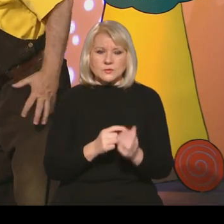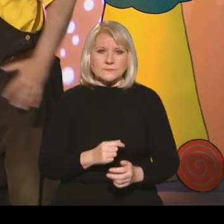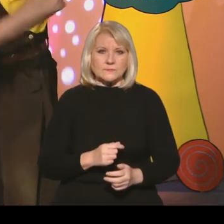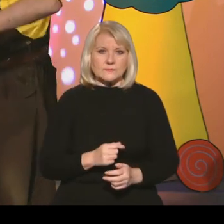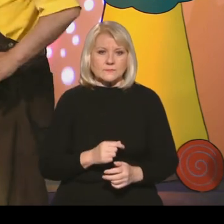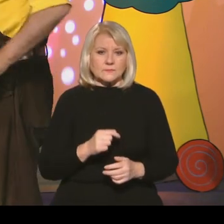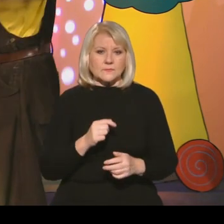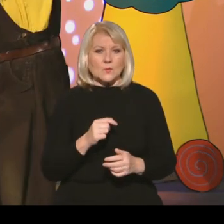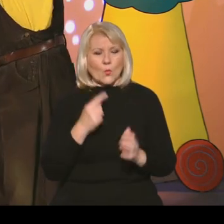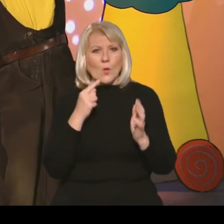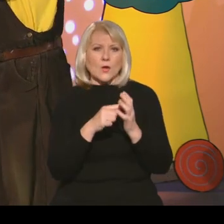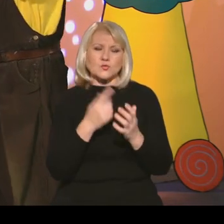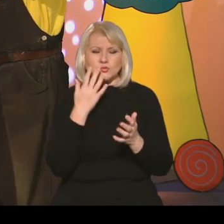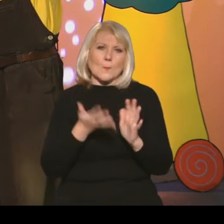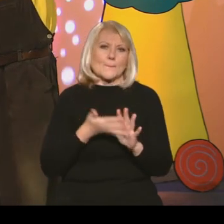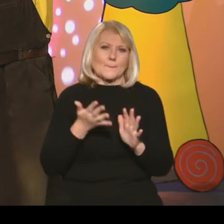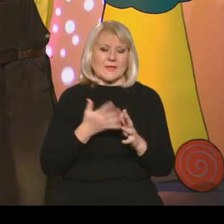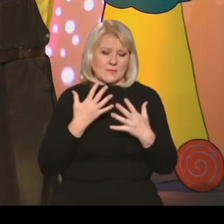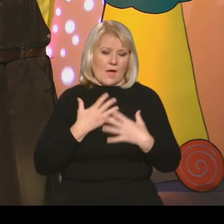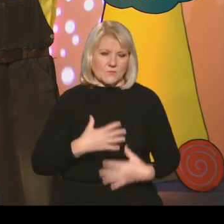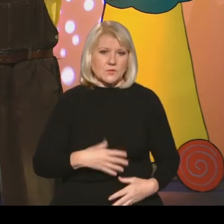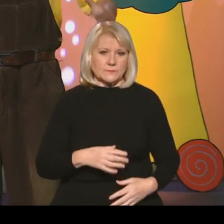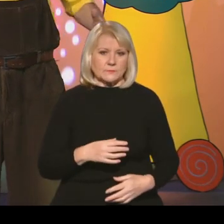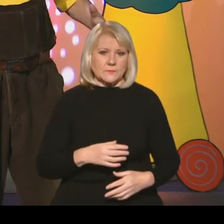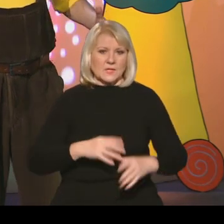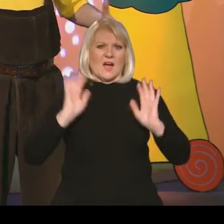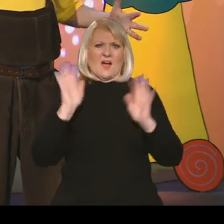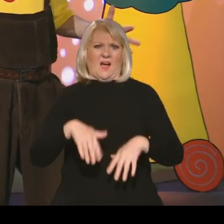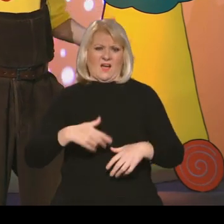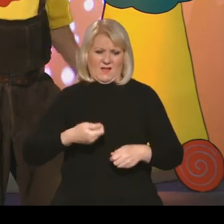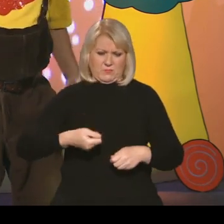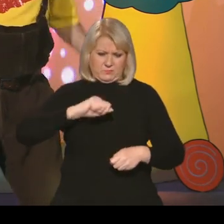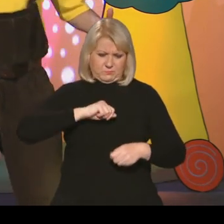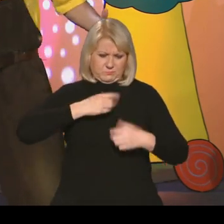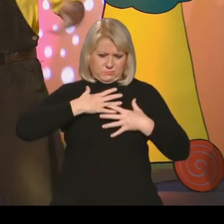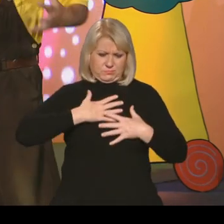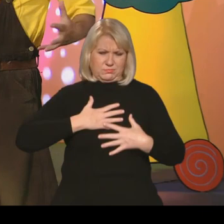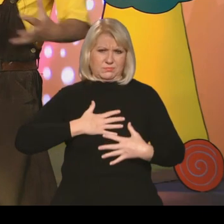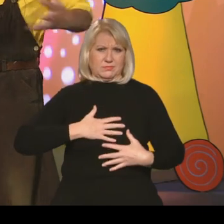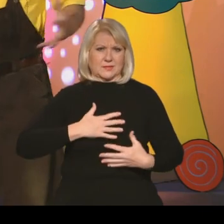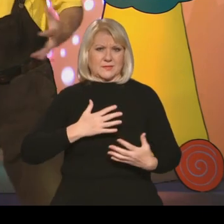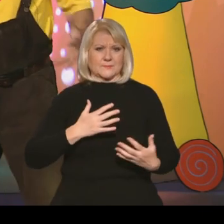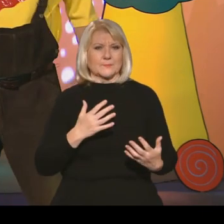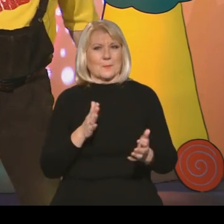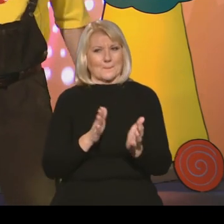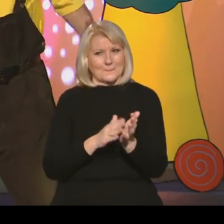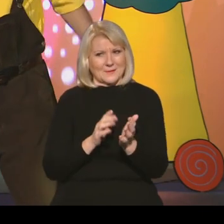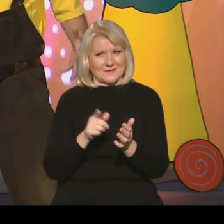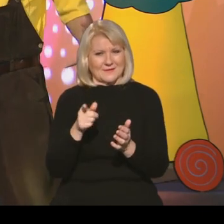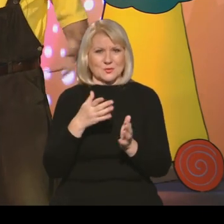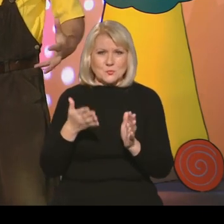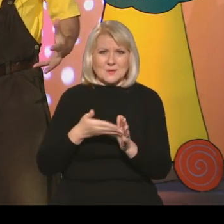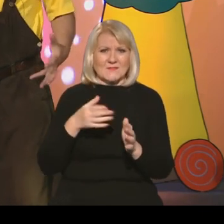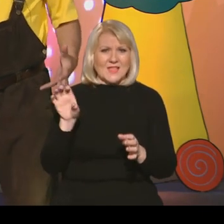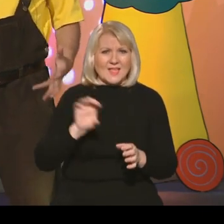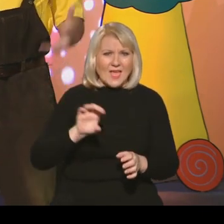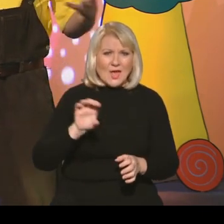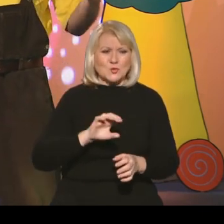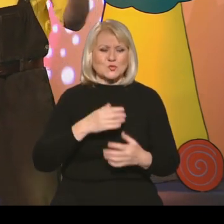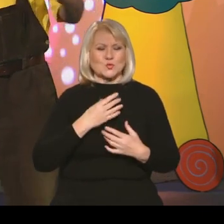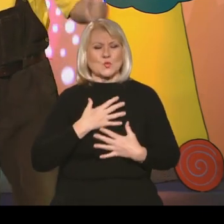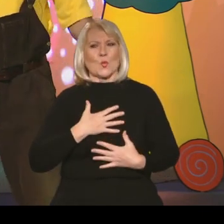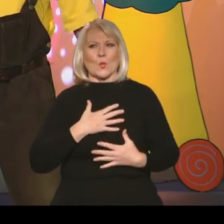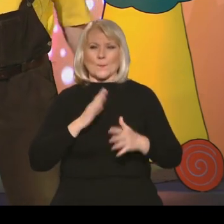se ušpiním. No, takhle. Jo. Aha, tak pozor, já jsem se polil. Michal se polil kečupem.